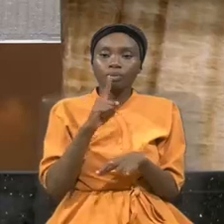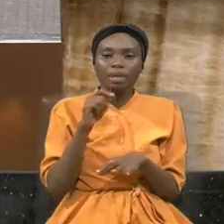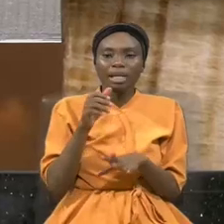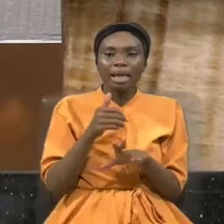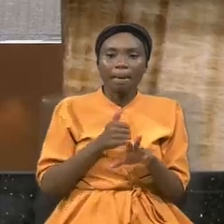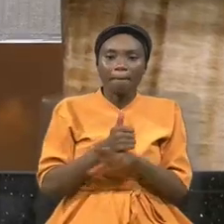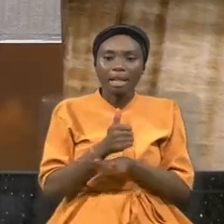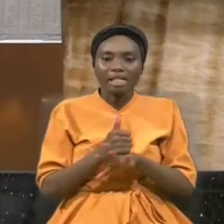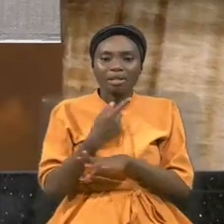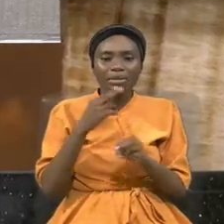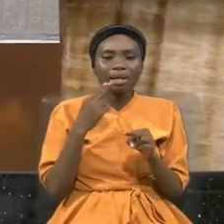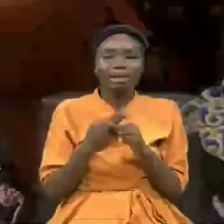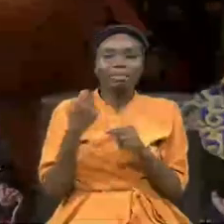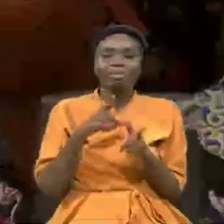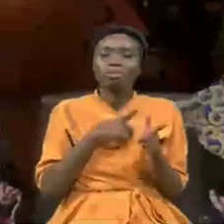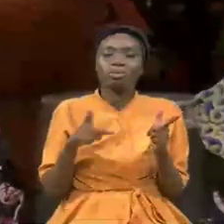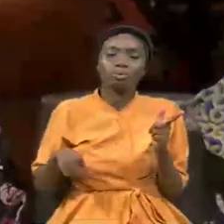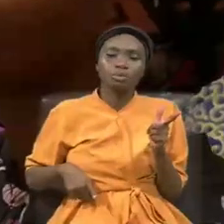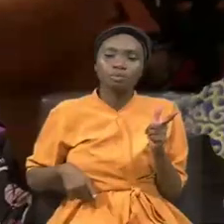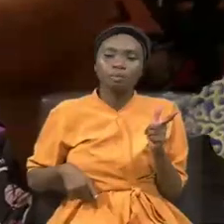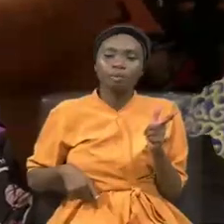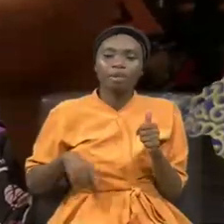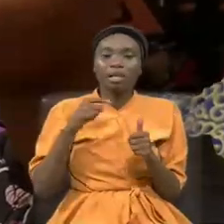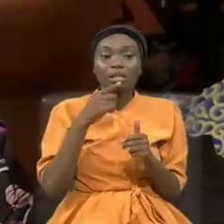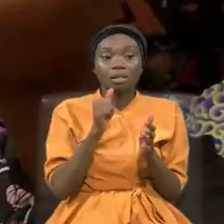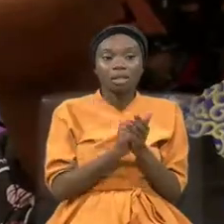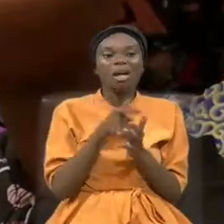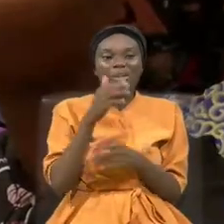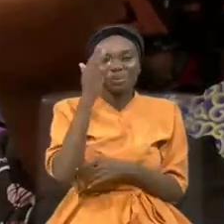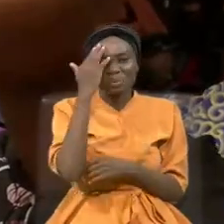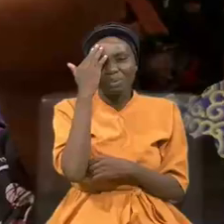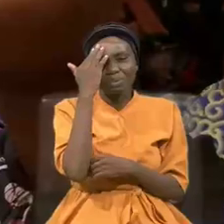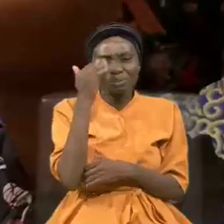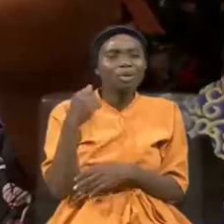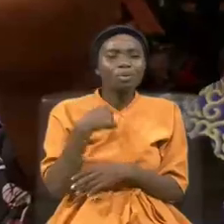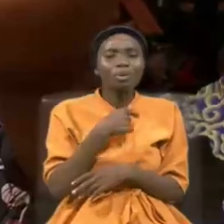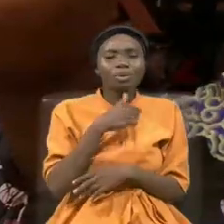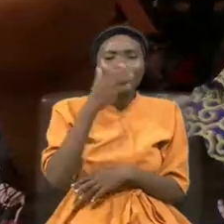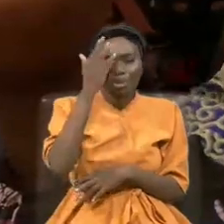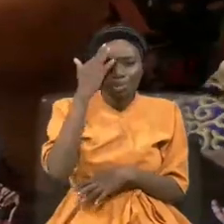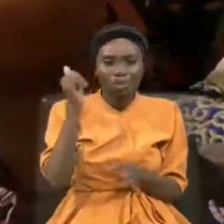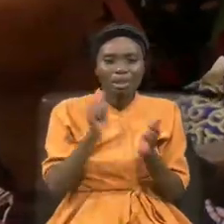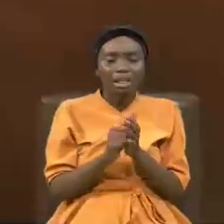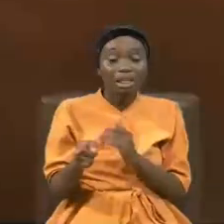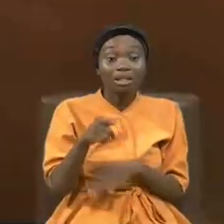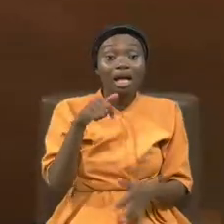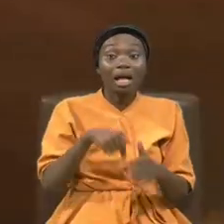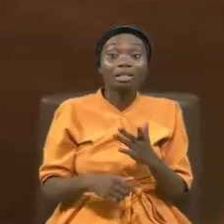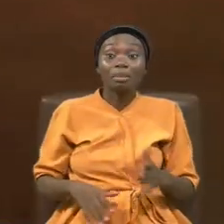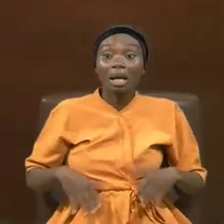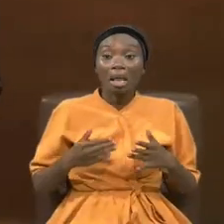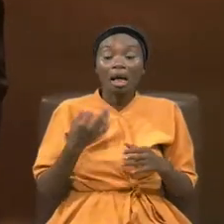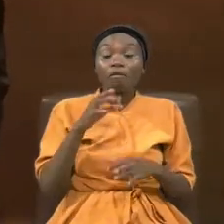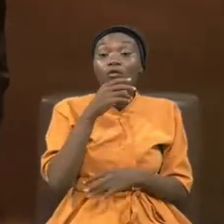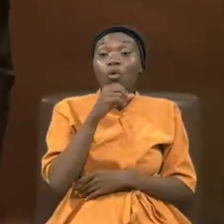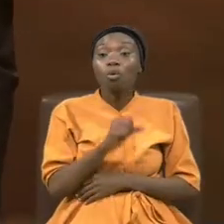il blasphème le nom du Seigneur. Que vous savez, nous connaissons la vie